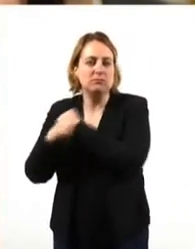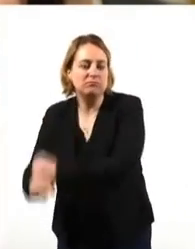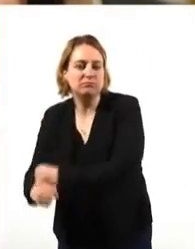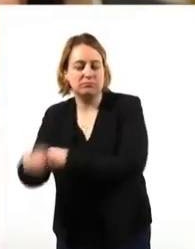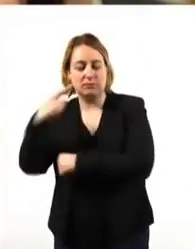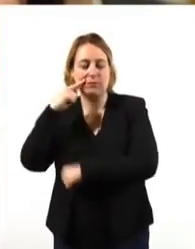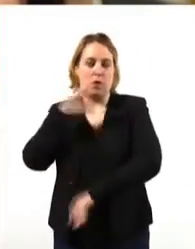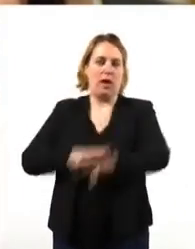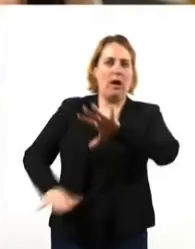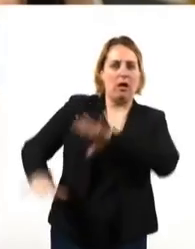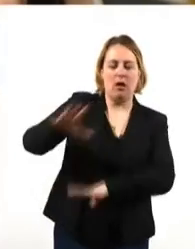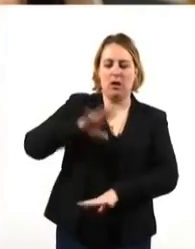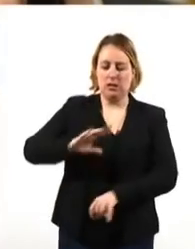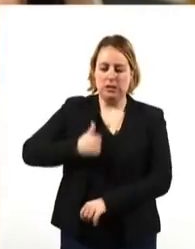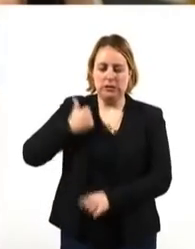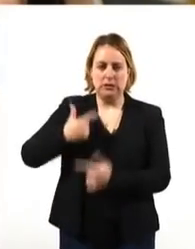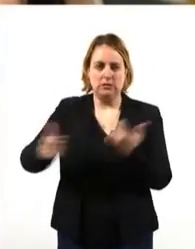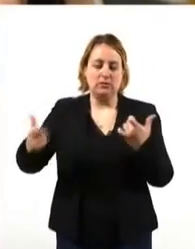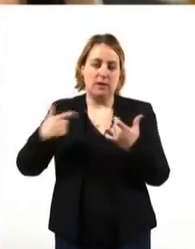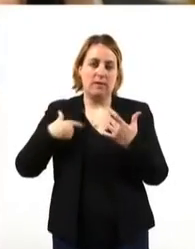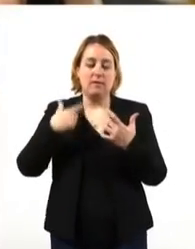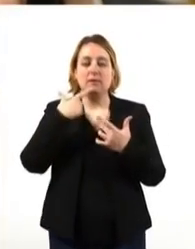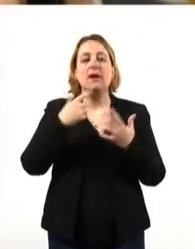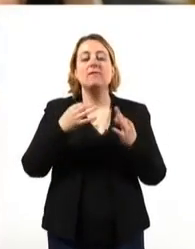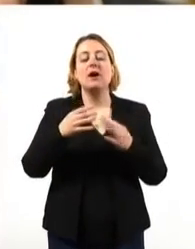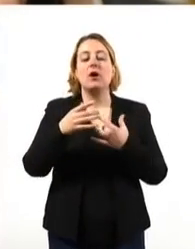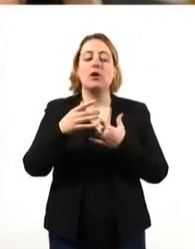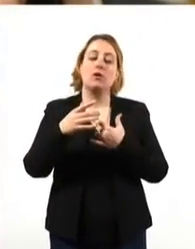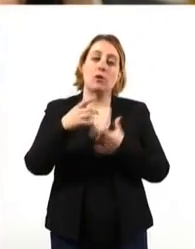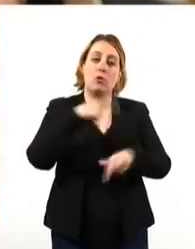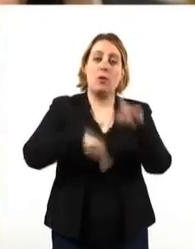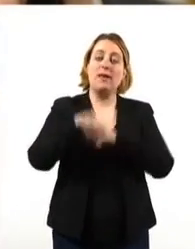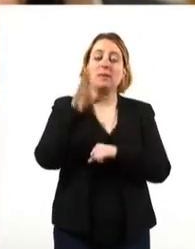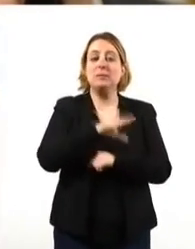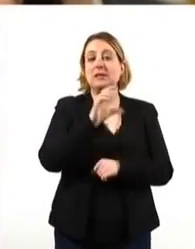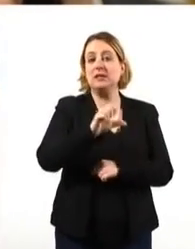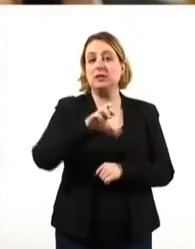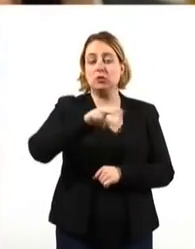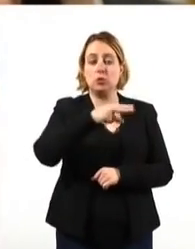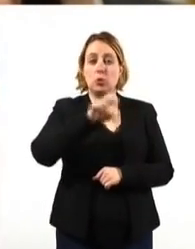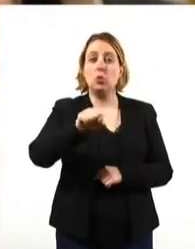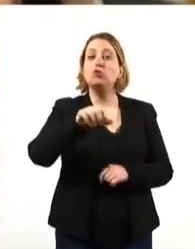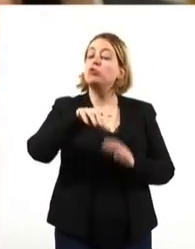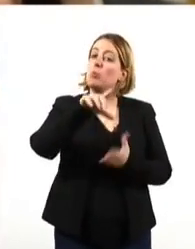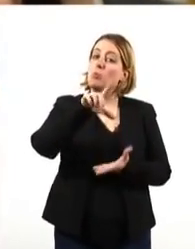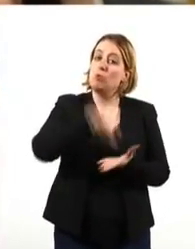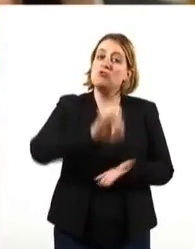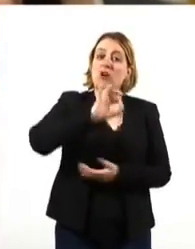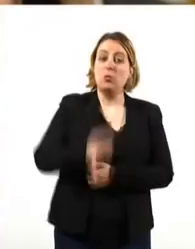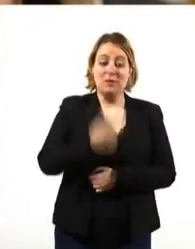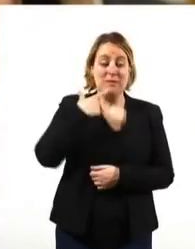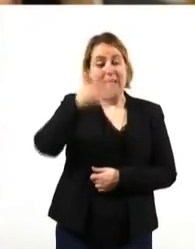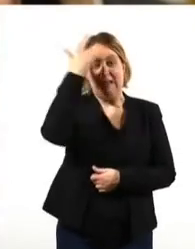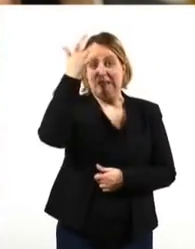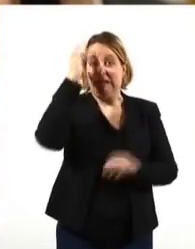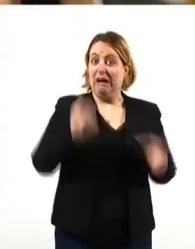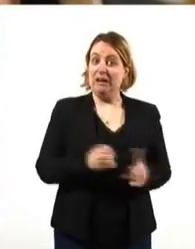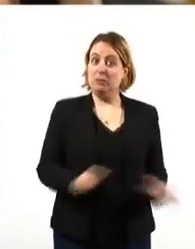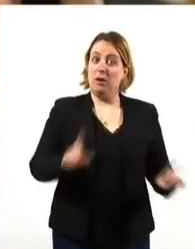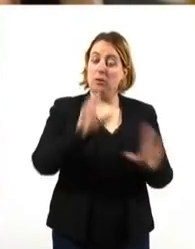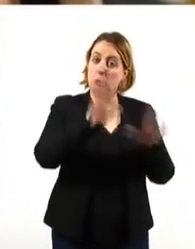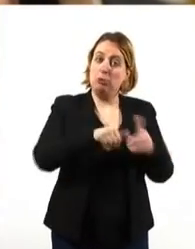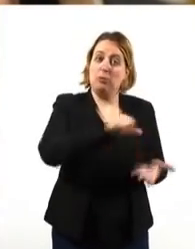Bon, typiquement, les loyers à tarification sociale des Crous, ils ne s'arrêtent pas l'été. Donc, pourquoi est-ce que la bourse s'arrête ?